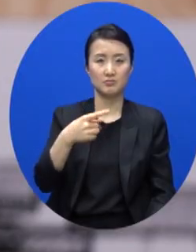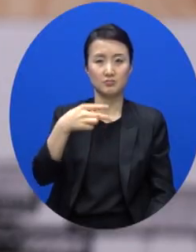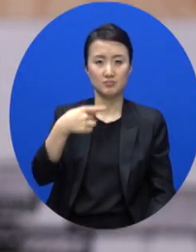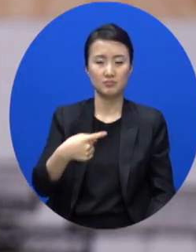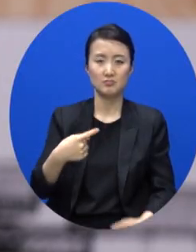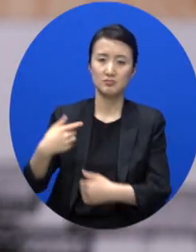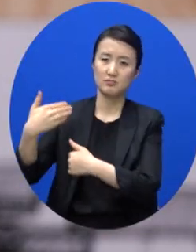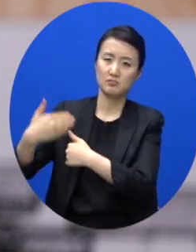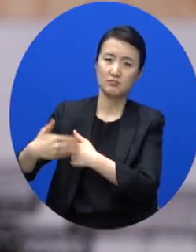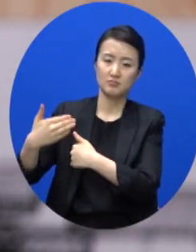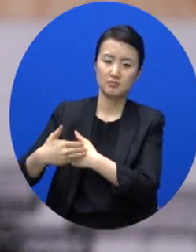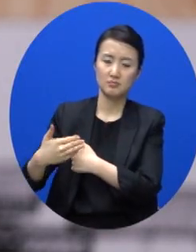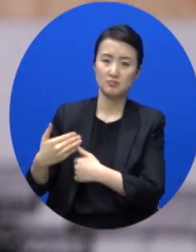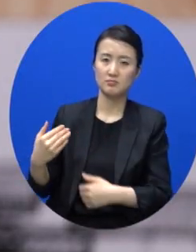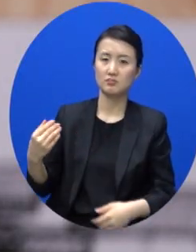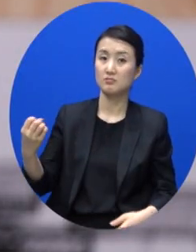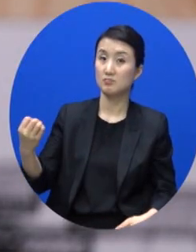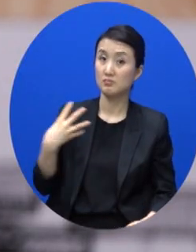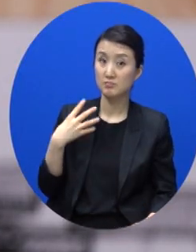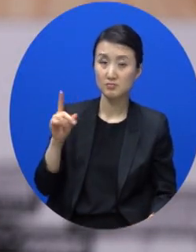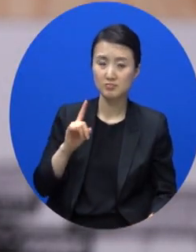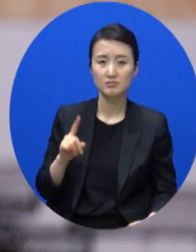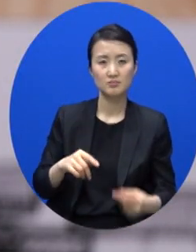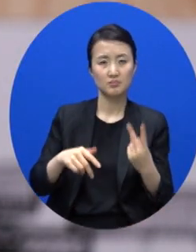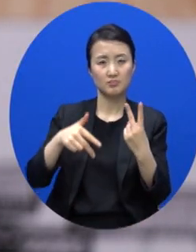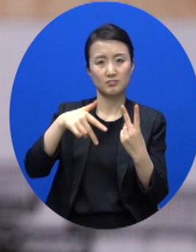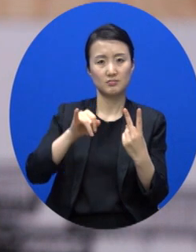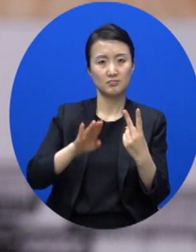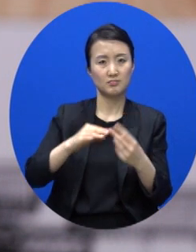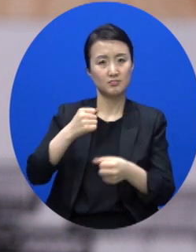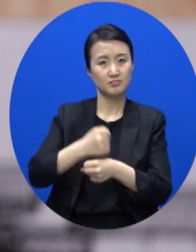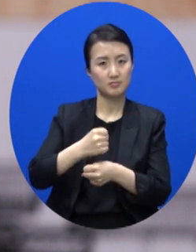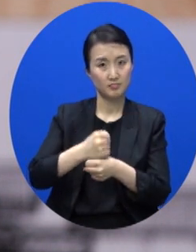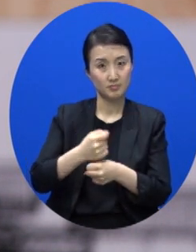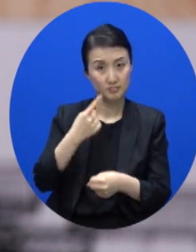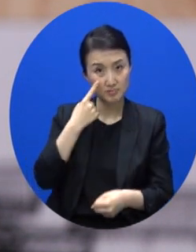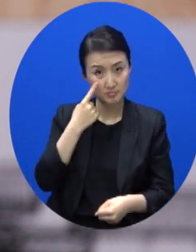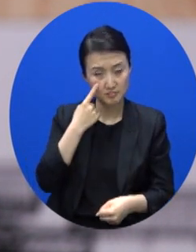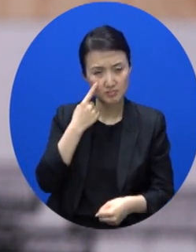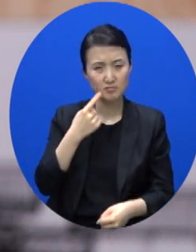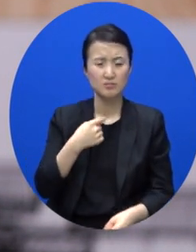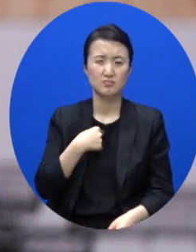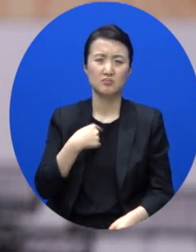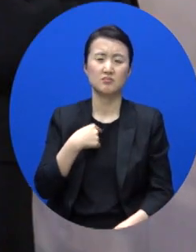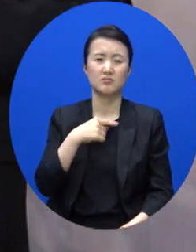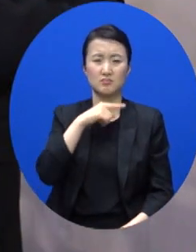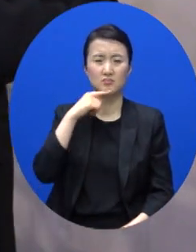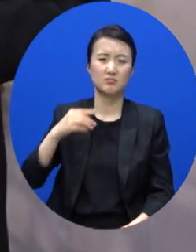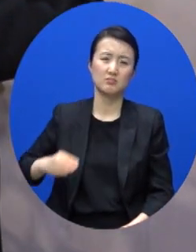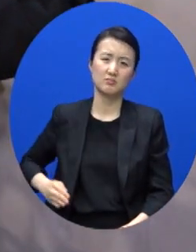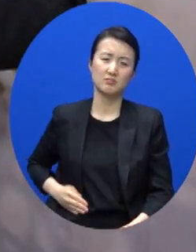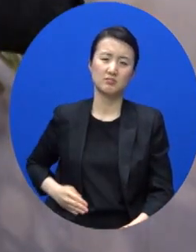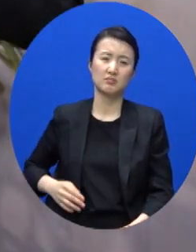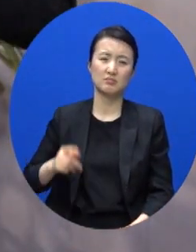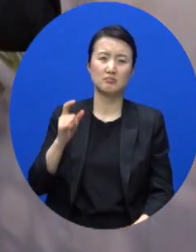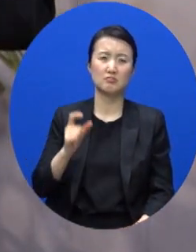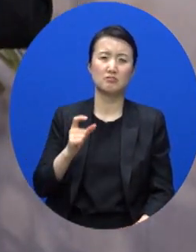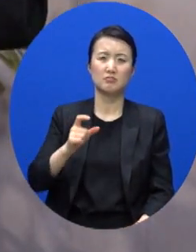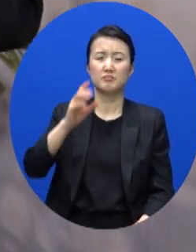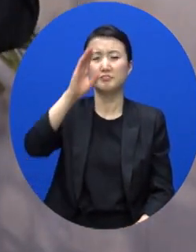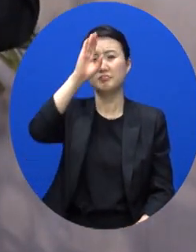제가 간경화를 앓게 돼가지고 제가 입원을 했었죠.